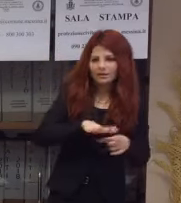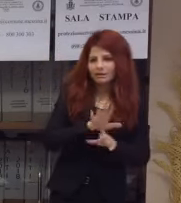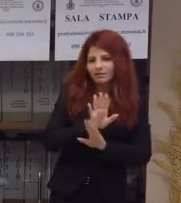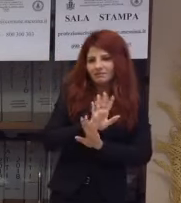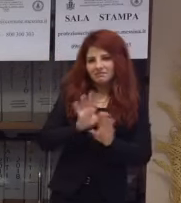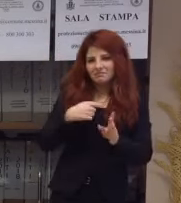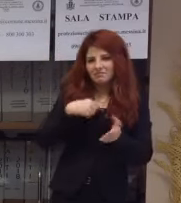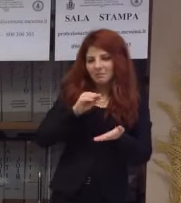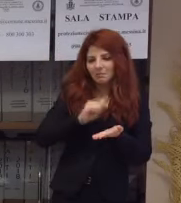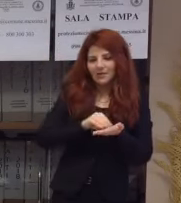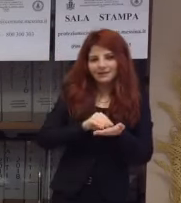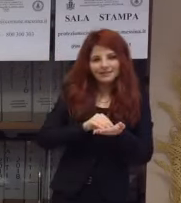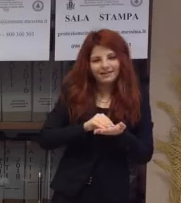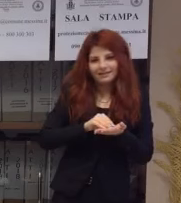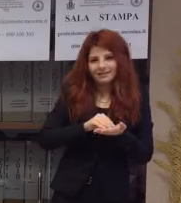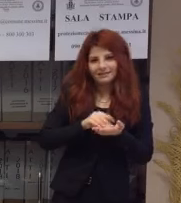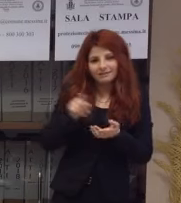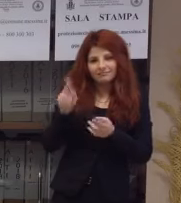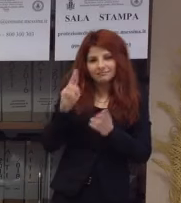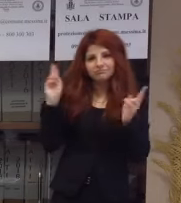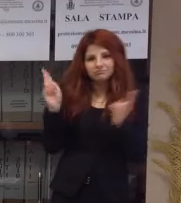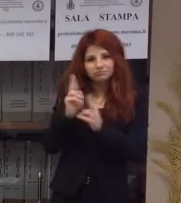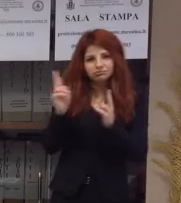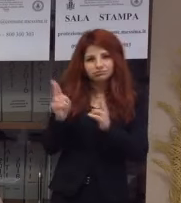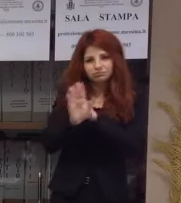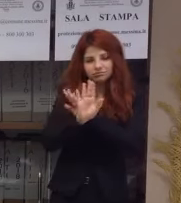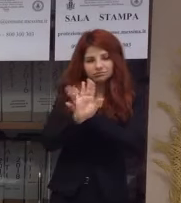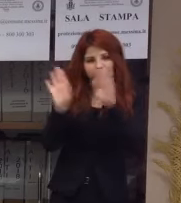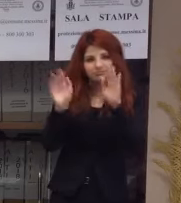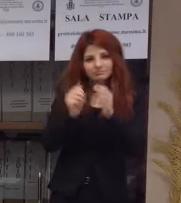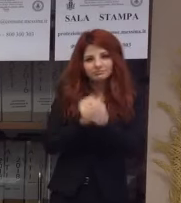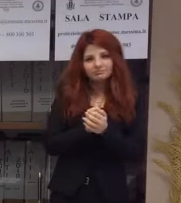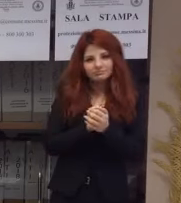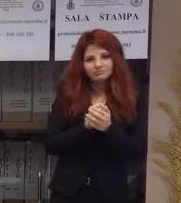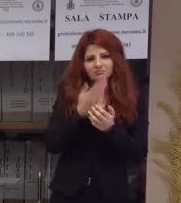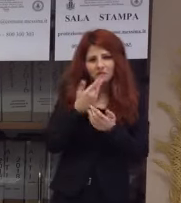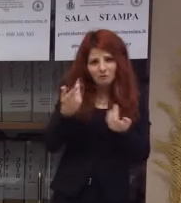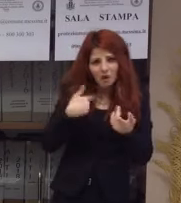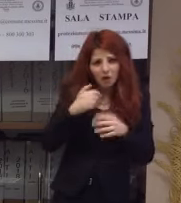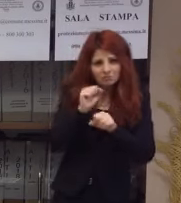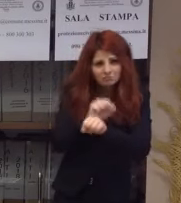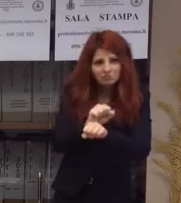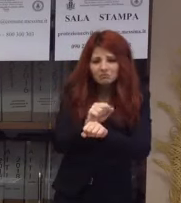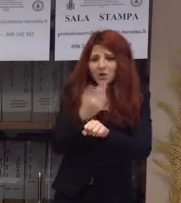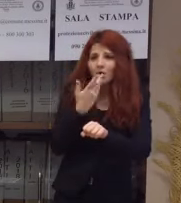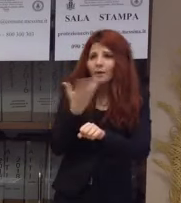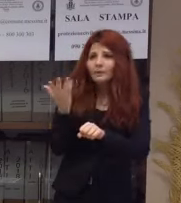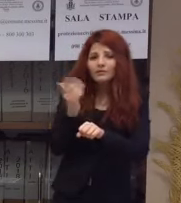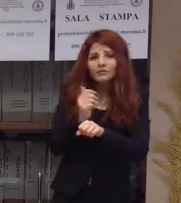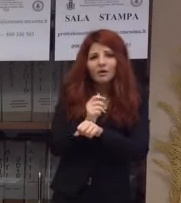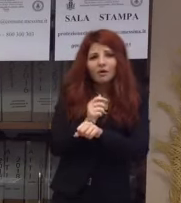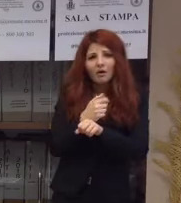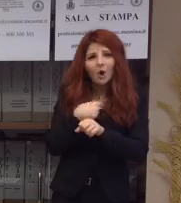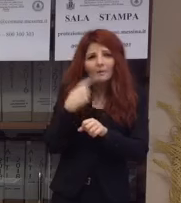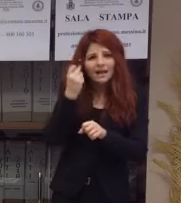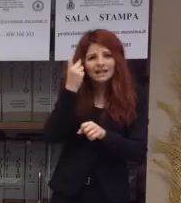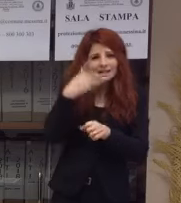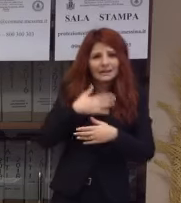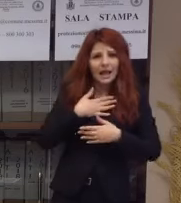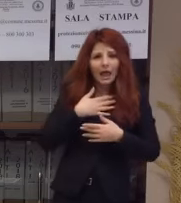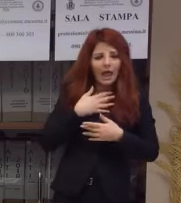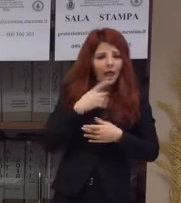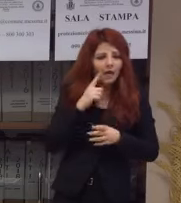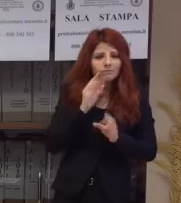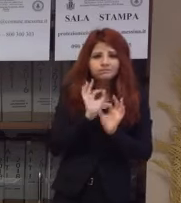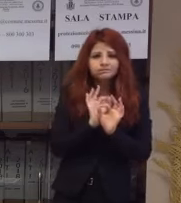ha sbagliato indirizzo. E mi potete far attaccare quanto volete, non cambio idea, si va